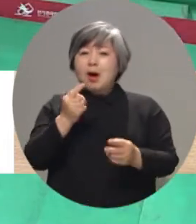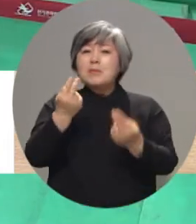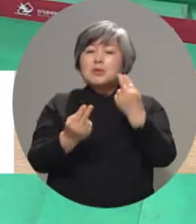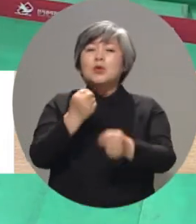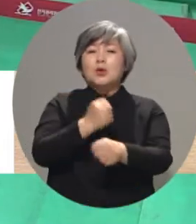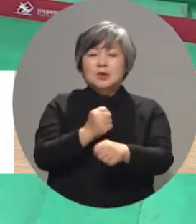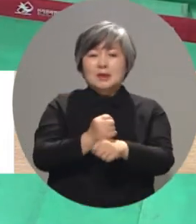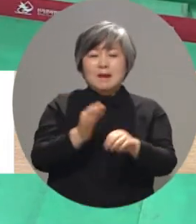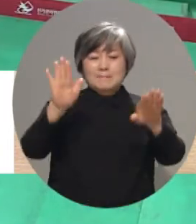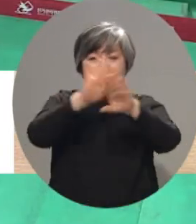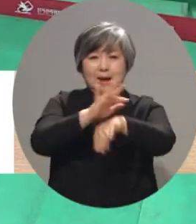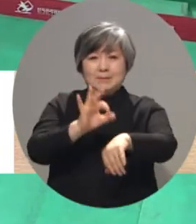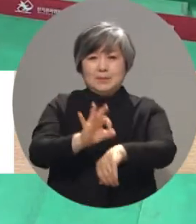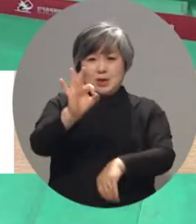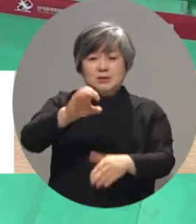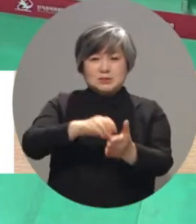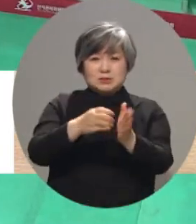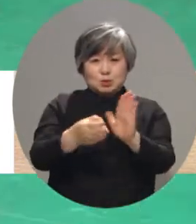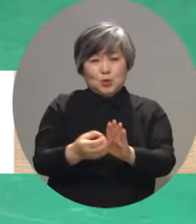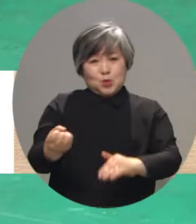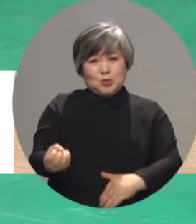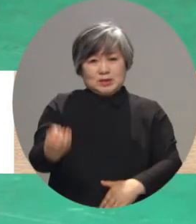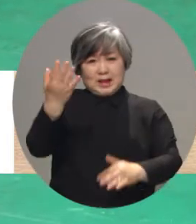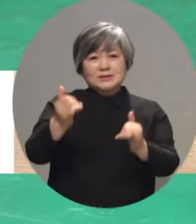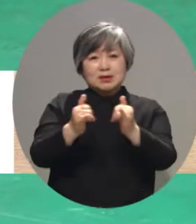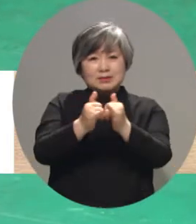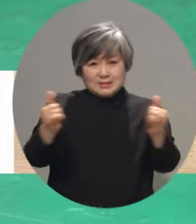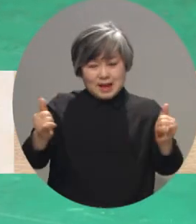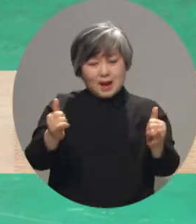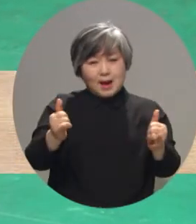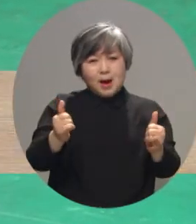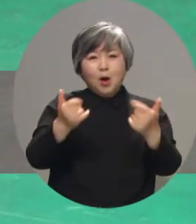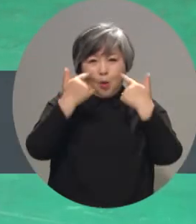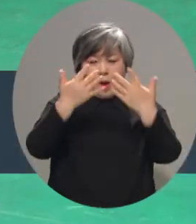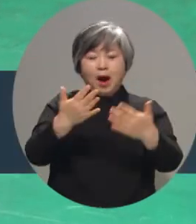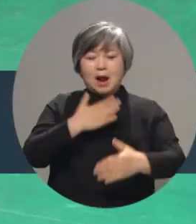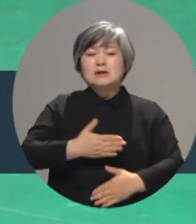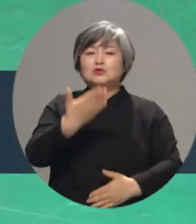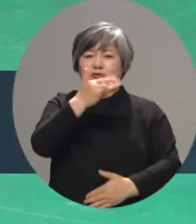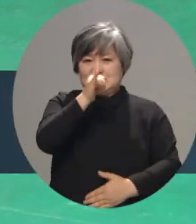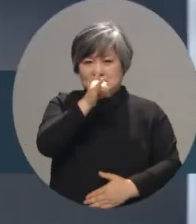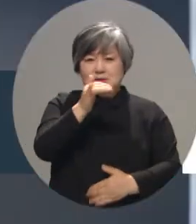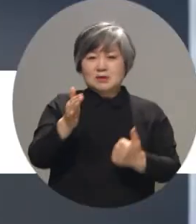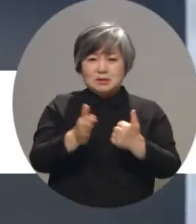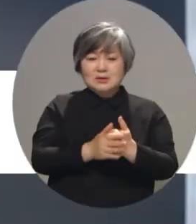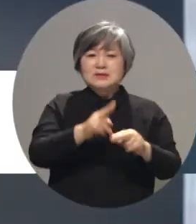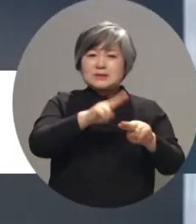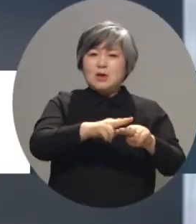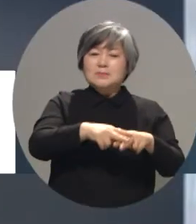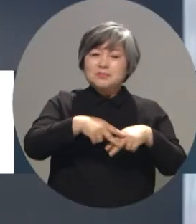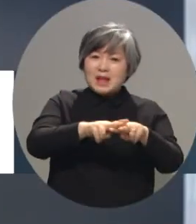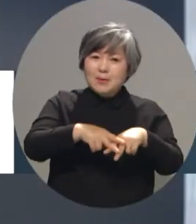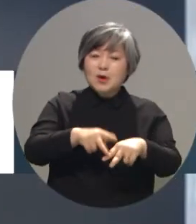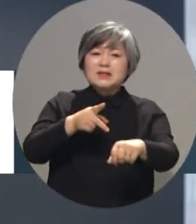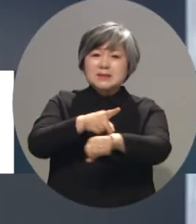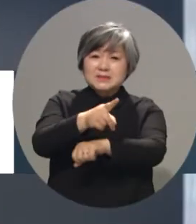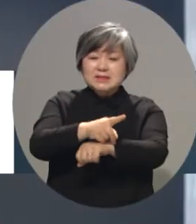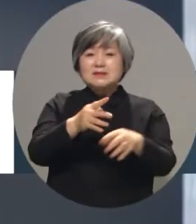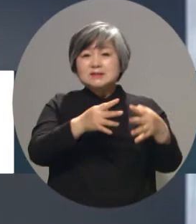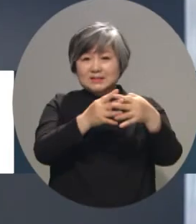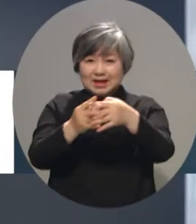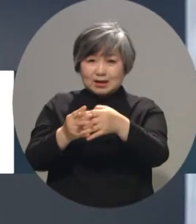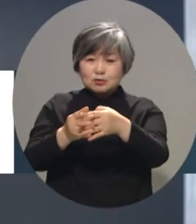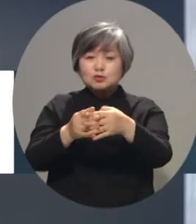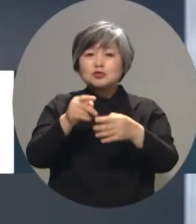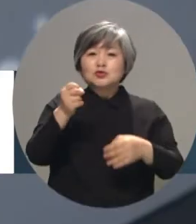밤 10시쯤 되면 단체장 당선자의 윤곽이 보일 것으로 예상됩니다. 정읍과 남원, 임실, 장수 등